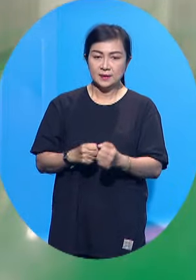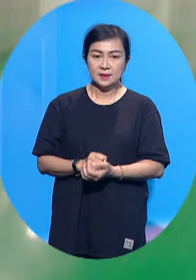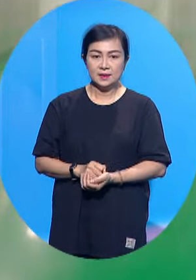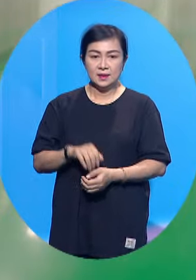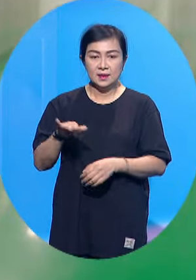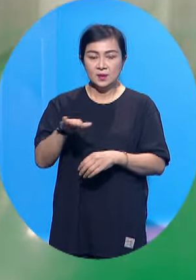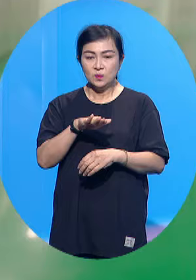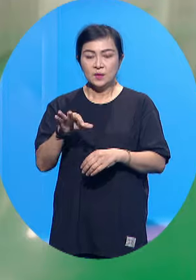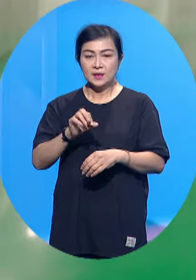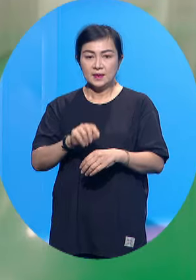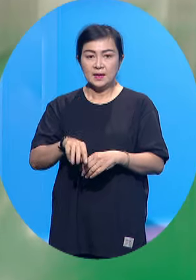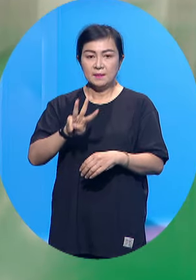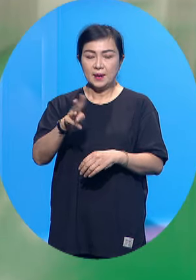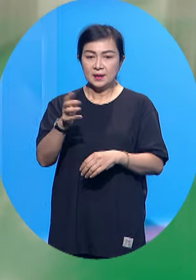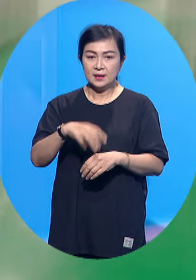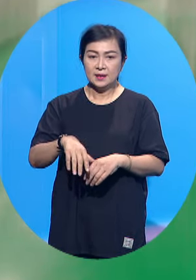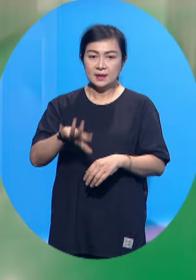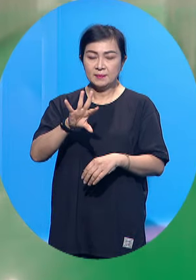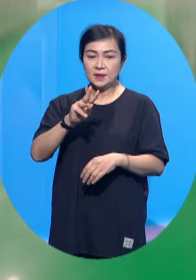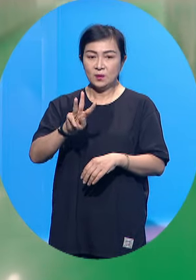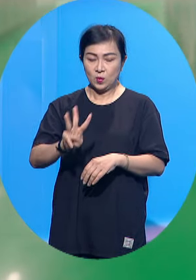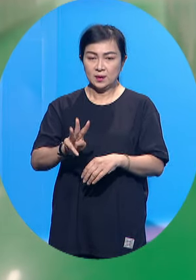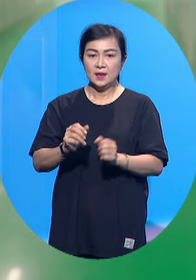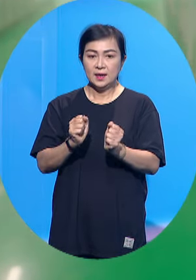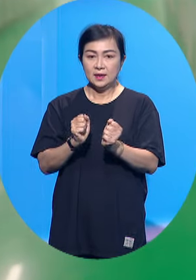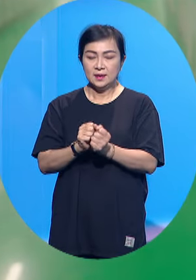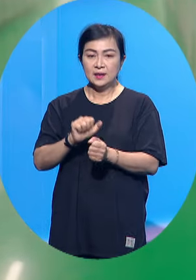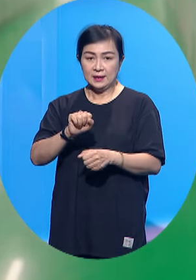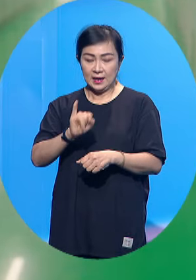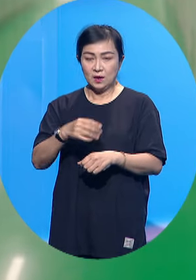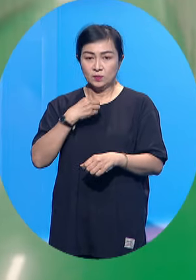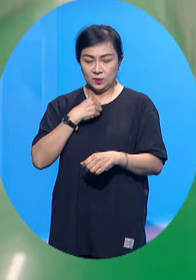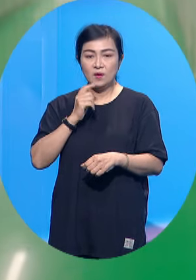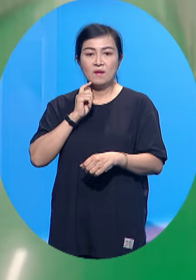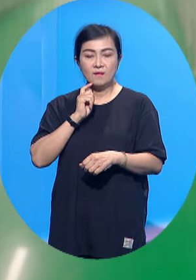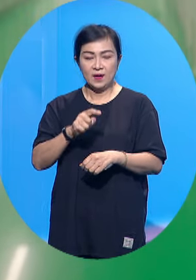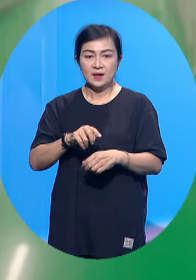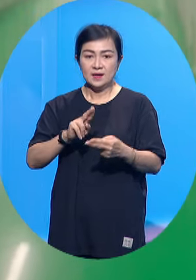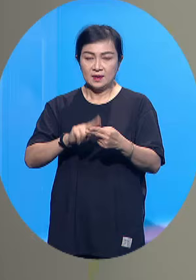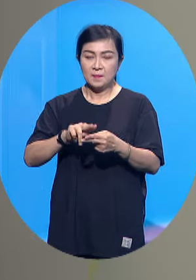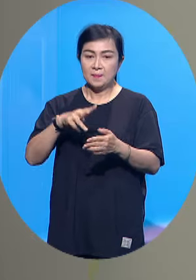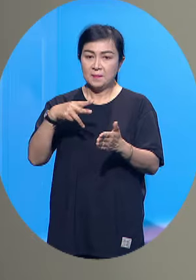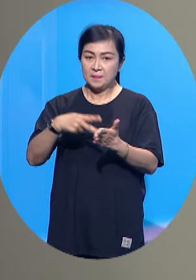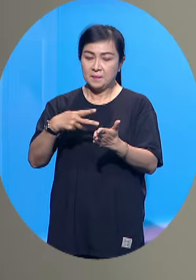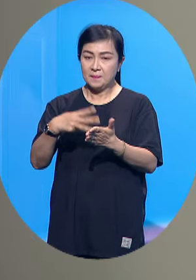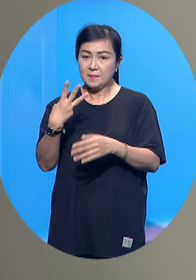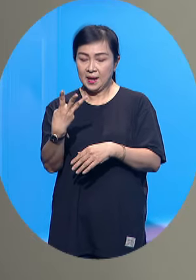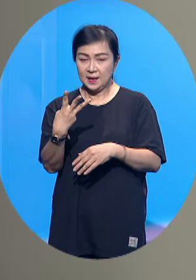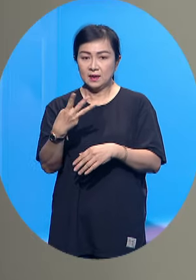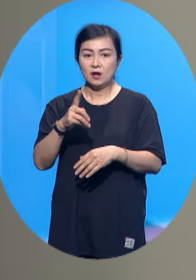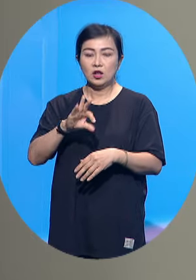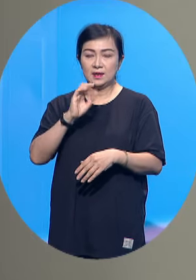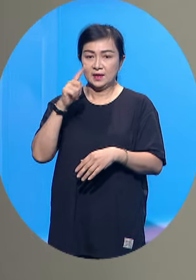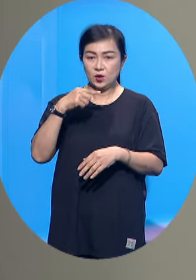bình chúng tôi đang thiết kế là từ 3 đến 5 kW. Nhưng bây giờ với cái nhu cầu AI thì chúng tôi bắt buộc phải tăng gấp 3 lần công suất thiết kế. Có thể